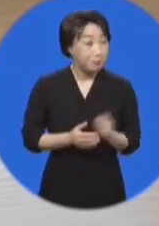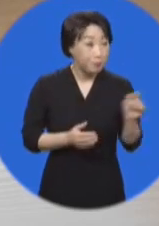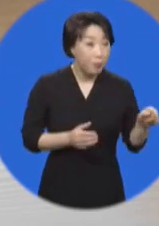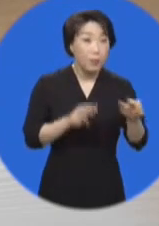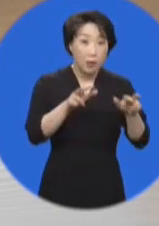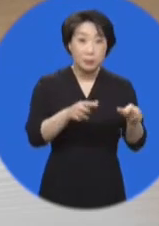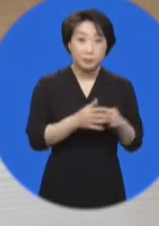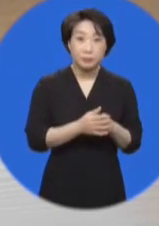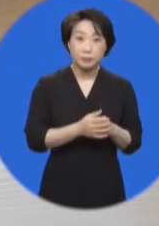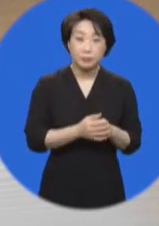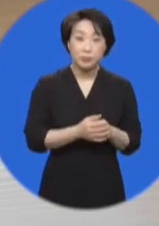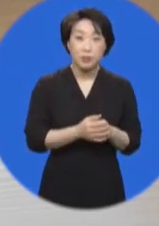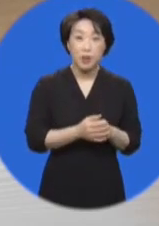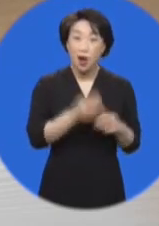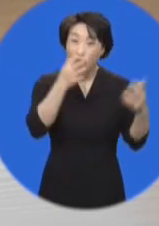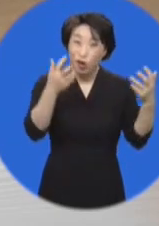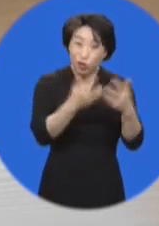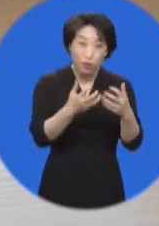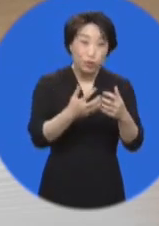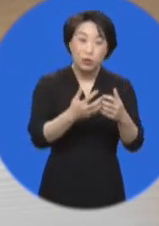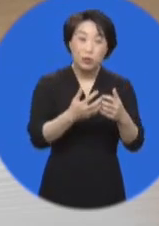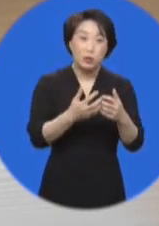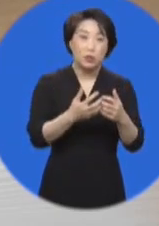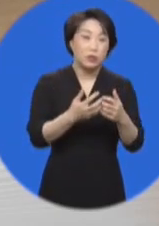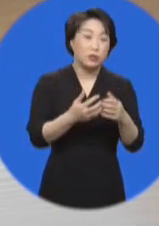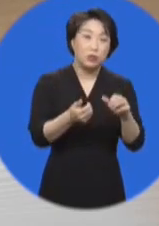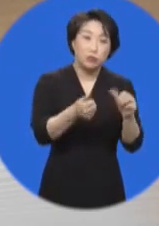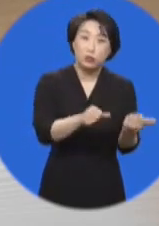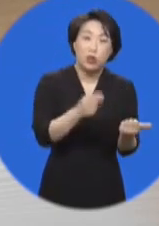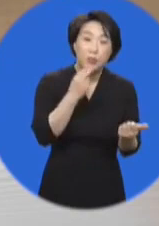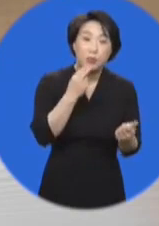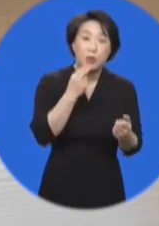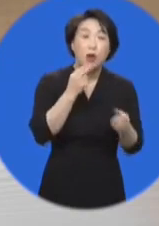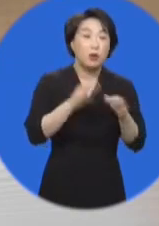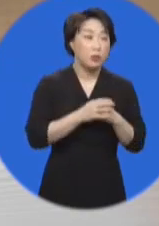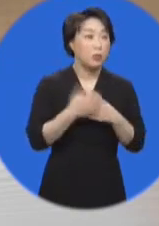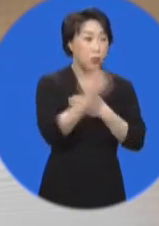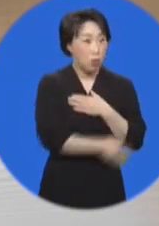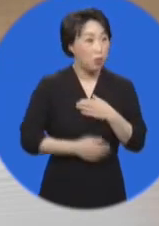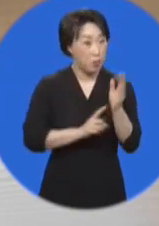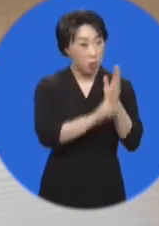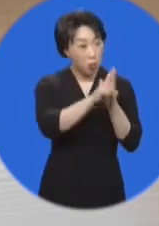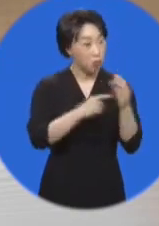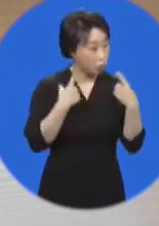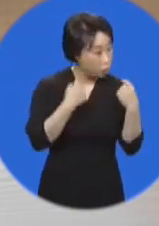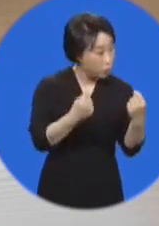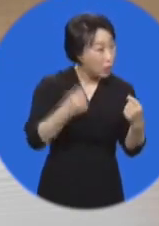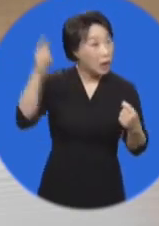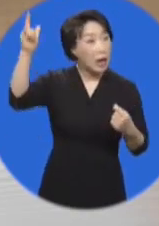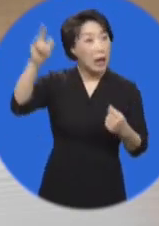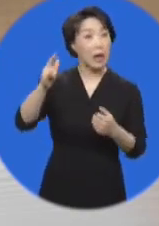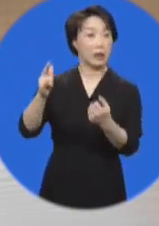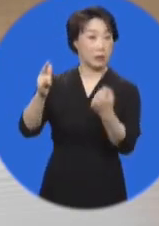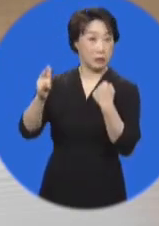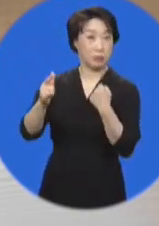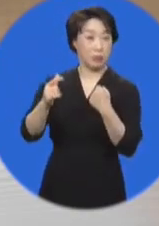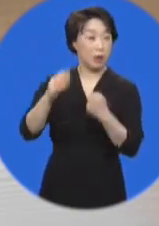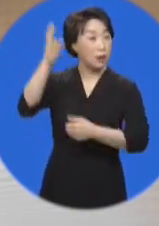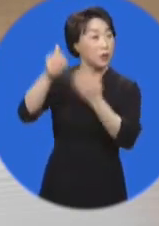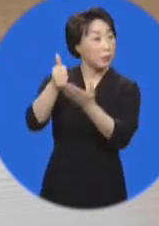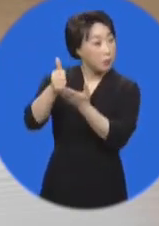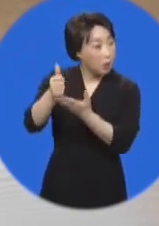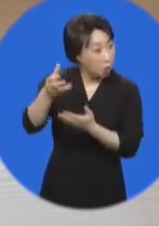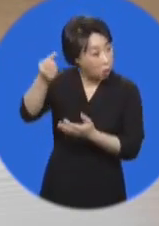네가 지금 고도름 되지 않고 앉아서 체온을 유지하는 거 태양의 에너지 하나님